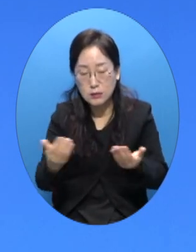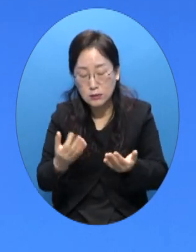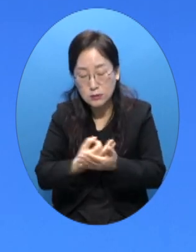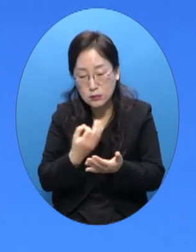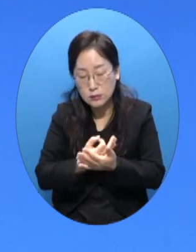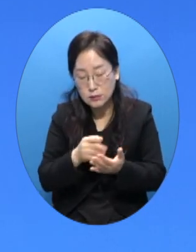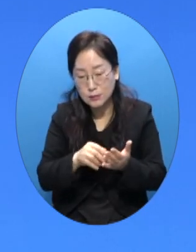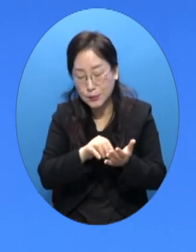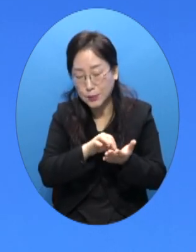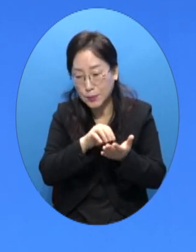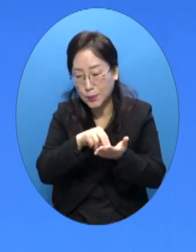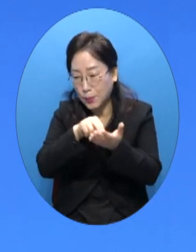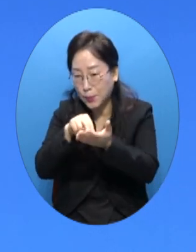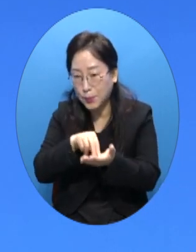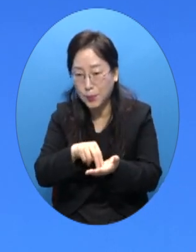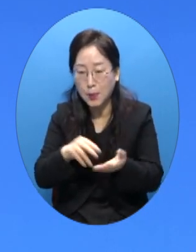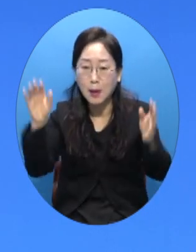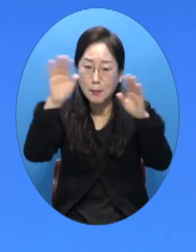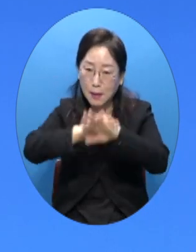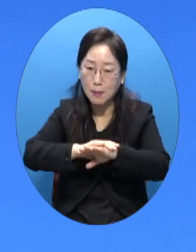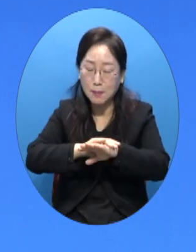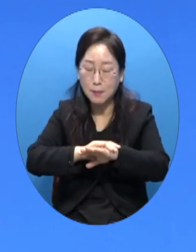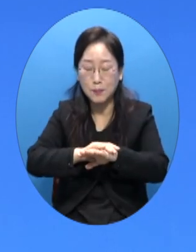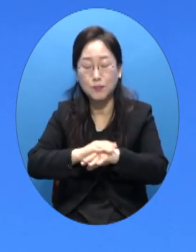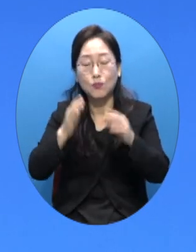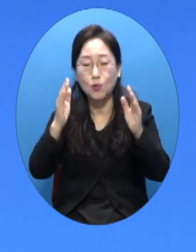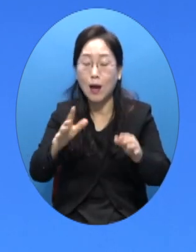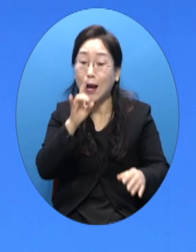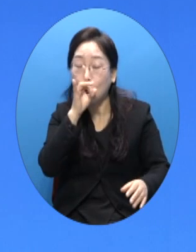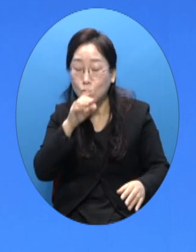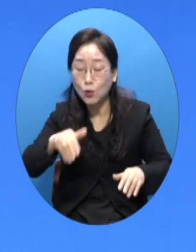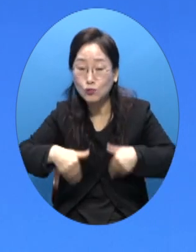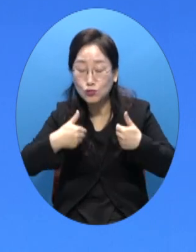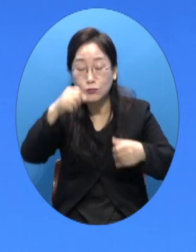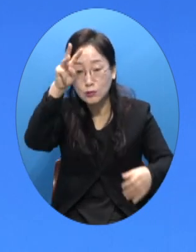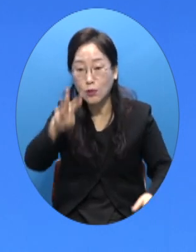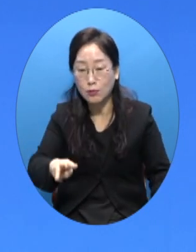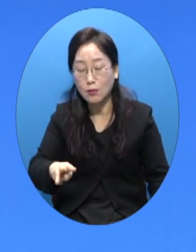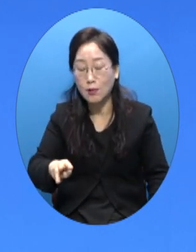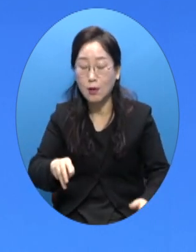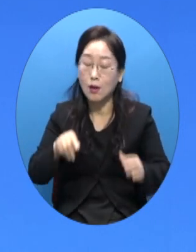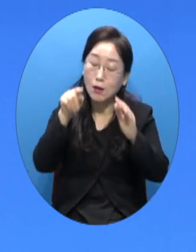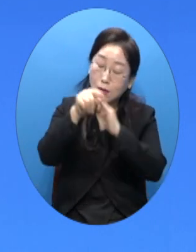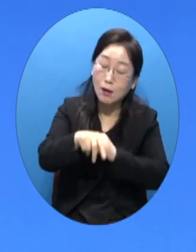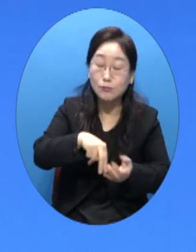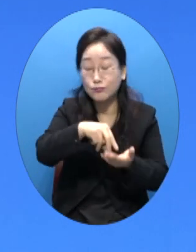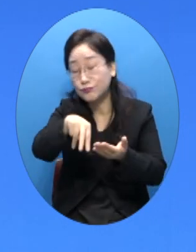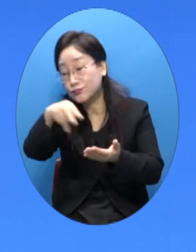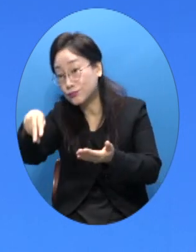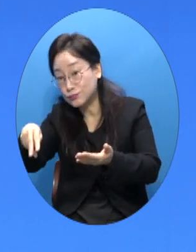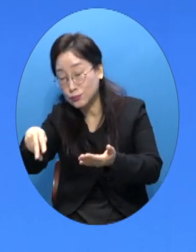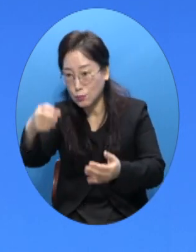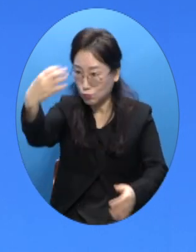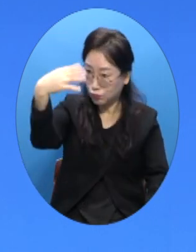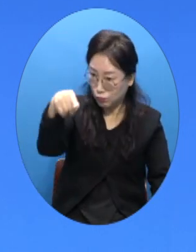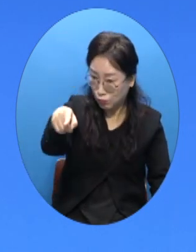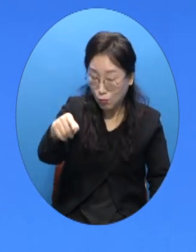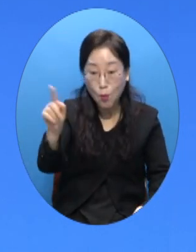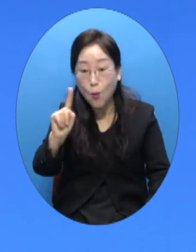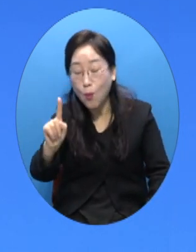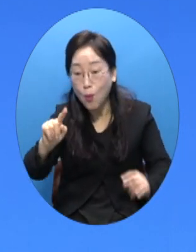되면 이렇게 춘천 시내를 돌아다녔습니다 그러다가 어디 불켜진 곳에 들어가 들어가게 되는데 그것이